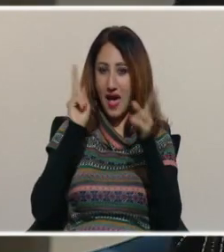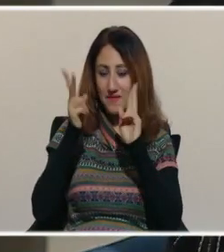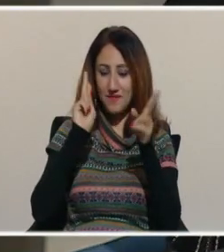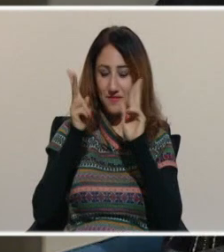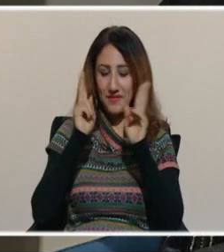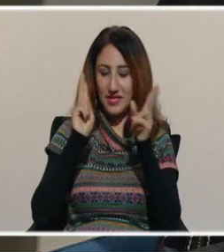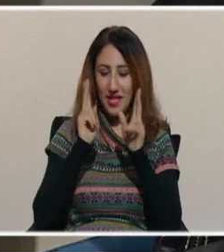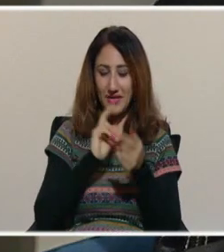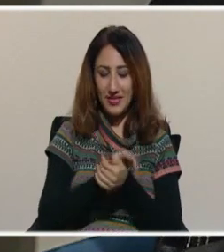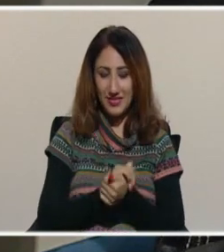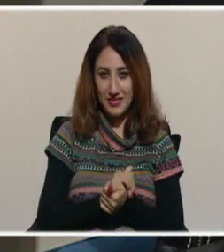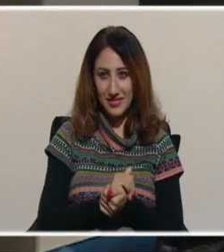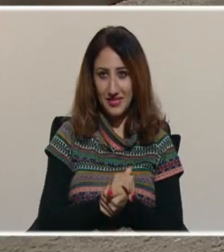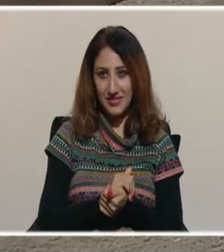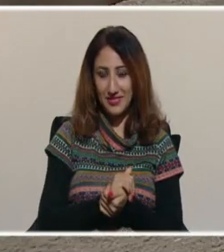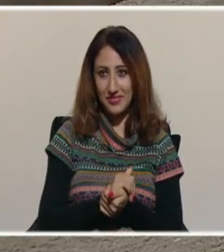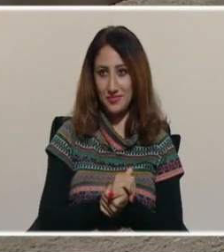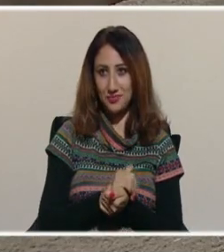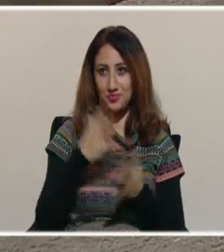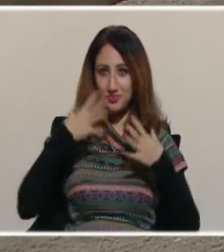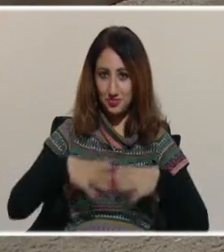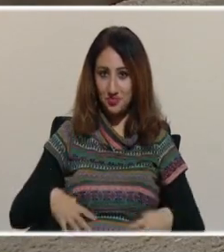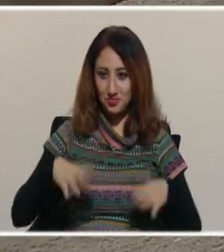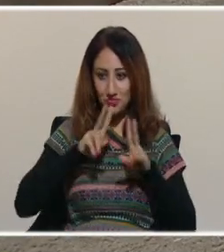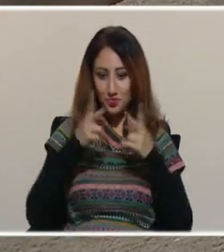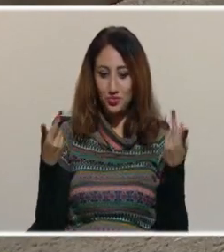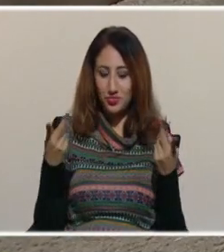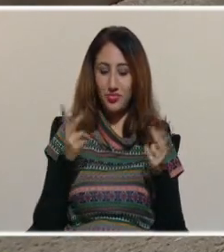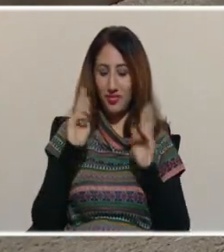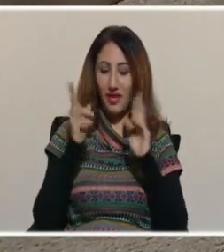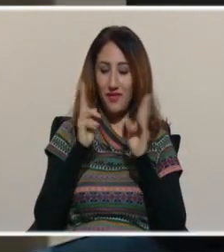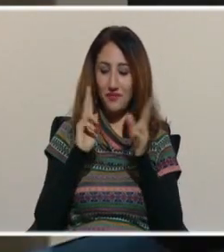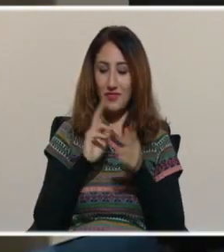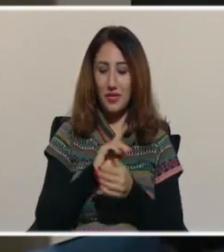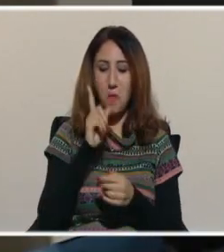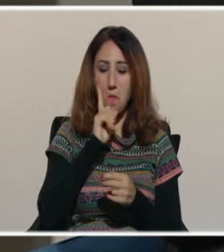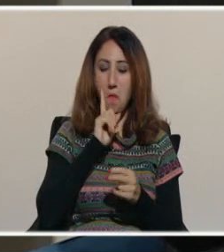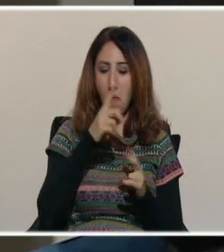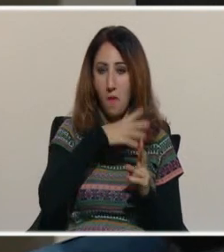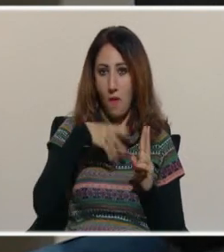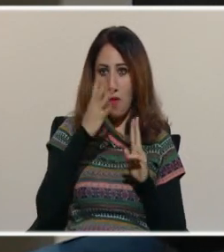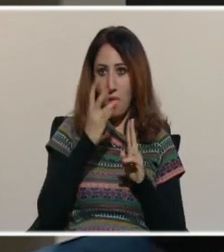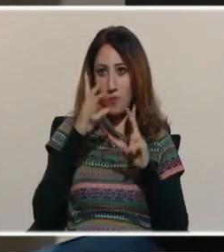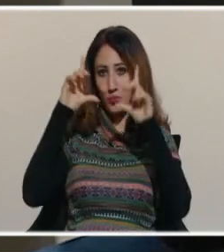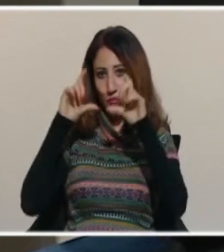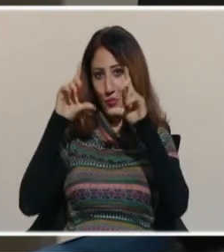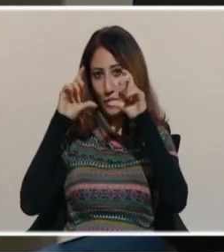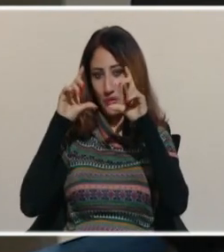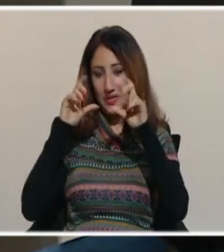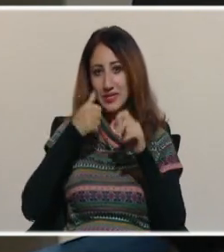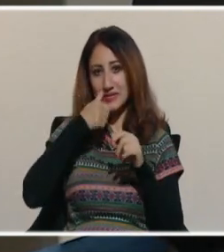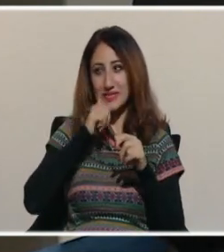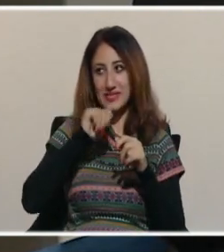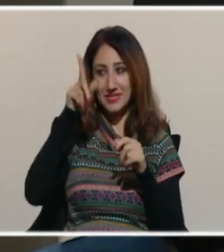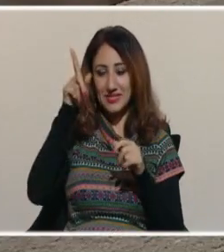ايه، الهالوين ولا هالوين؟ كده فكنا ملبسينهم كده، وكنت انا ومامتهم وكنا في استوديو وصورته.